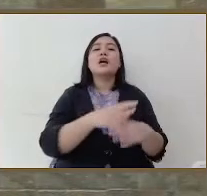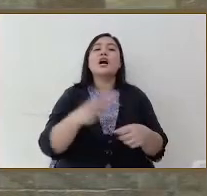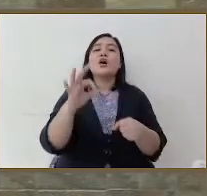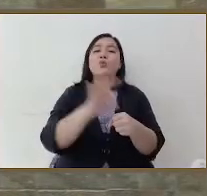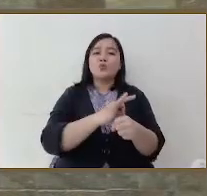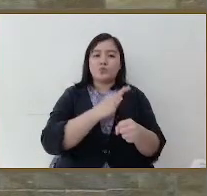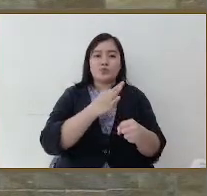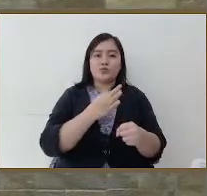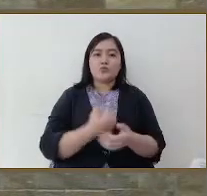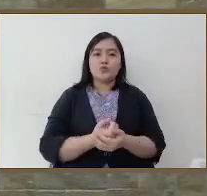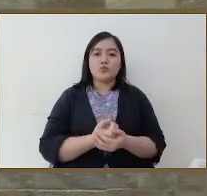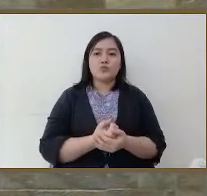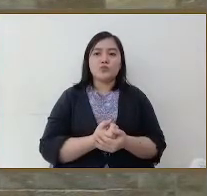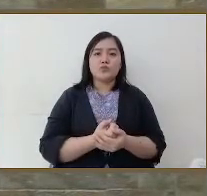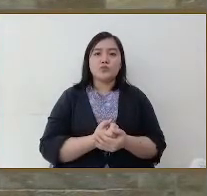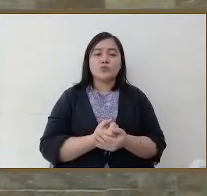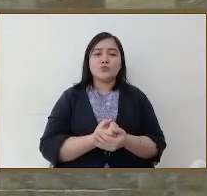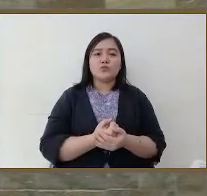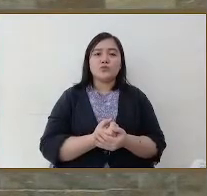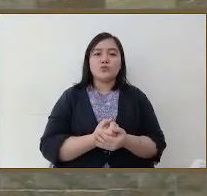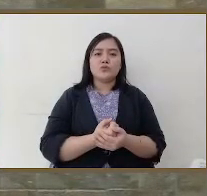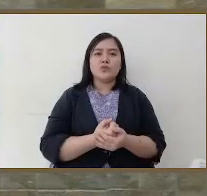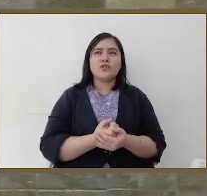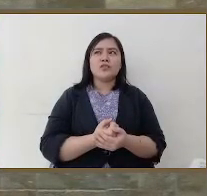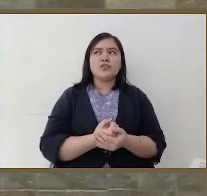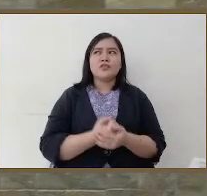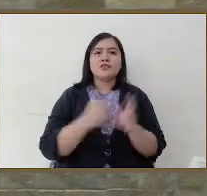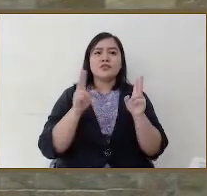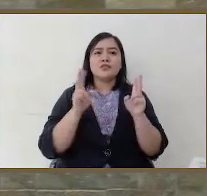Mag-ingat kayo sa mga pusher.